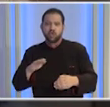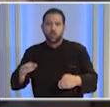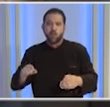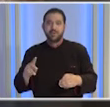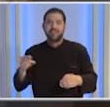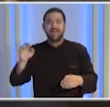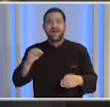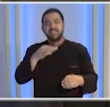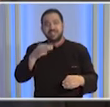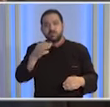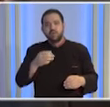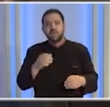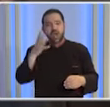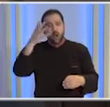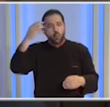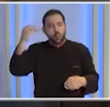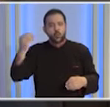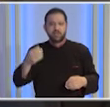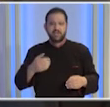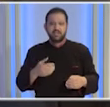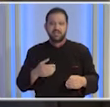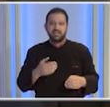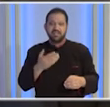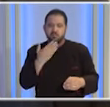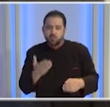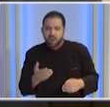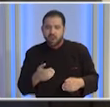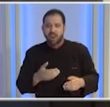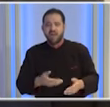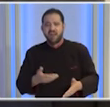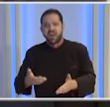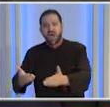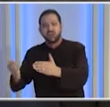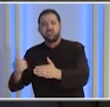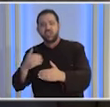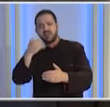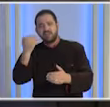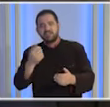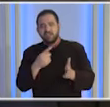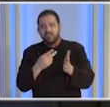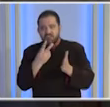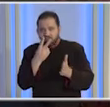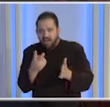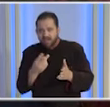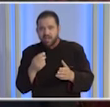nașterii după ce a adus un om pe lume, bucuria aceea.